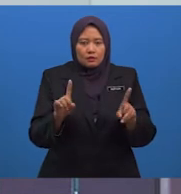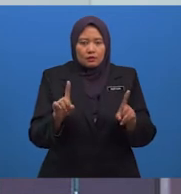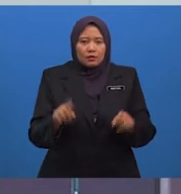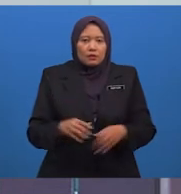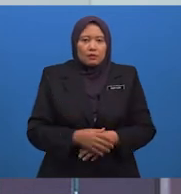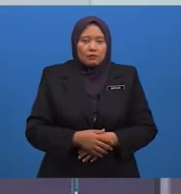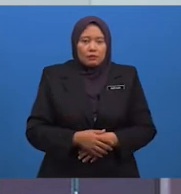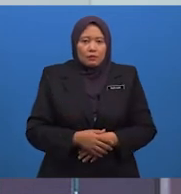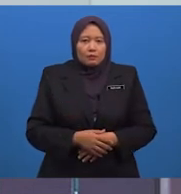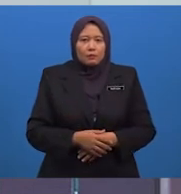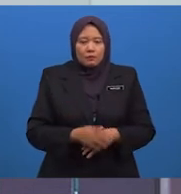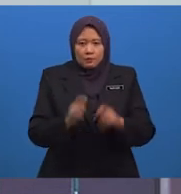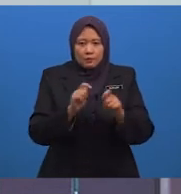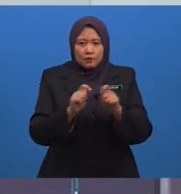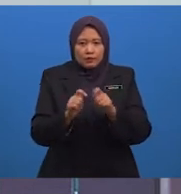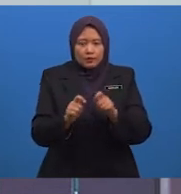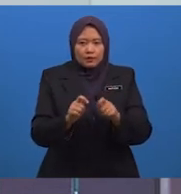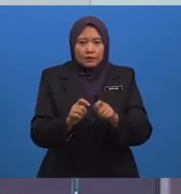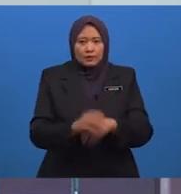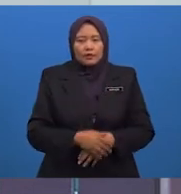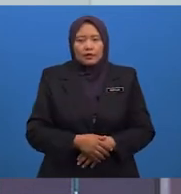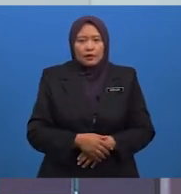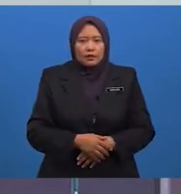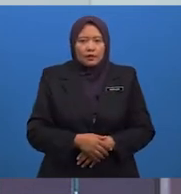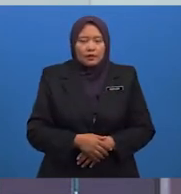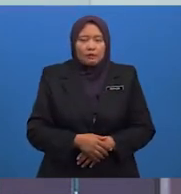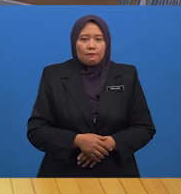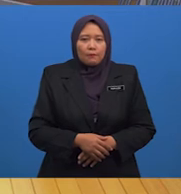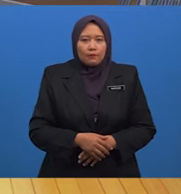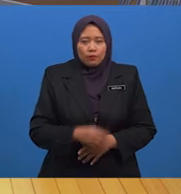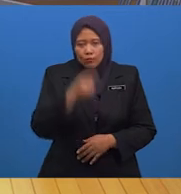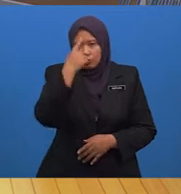tidak bertindak melulu dalam membuat keputusan.